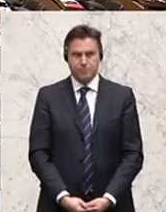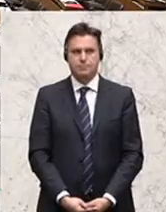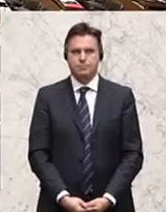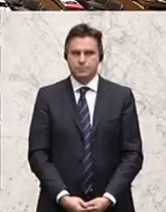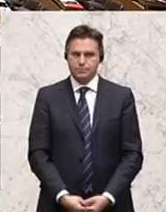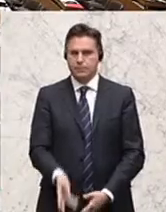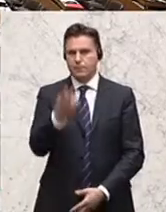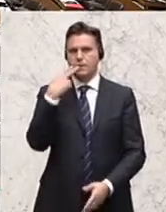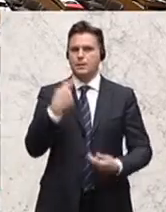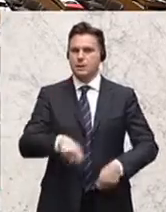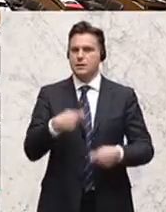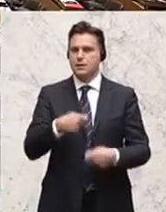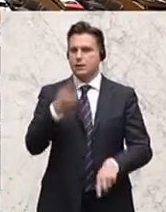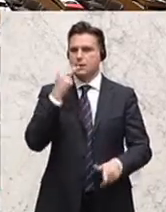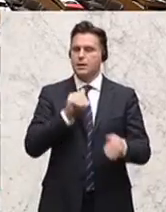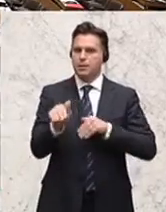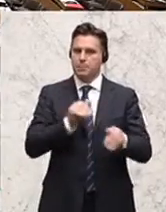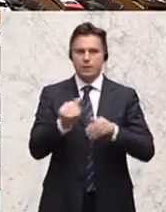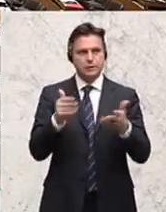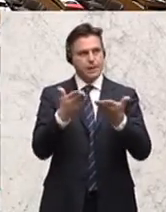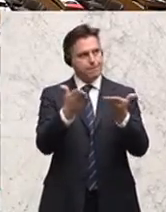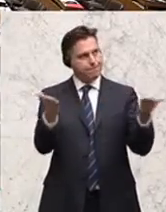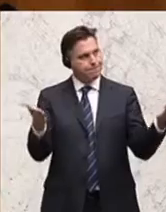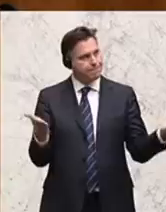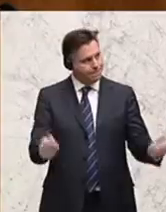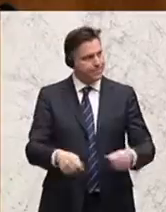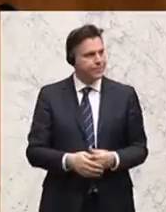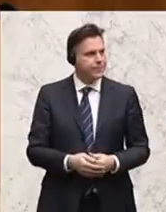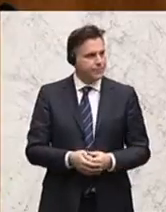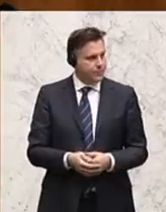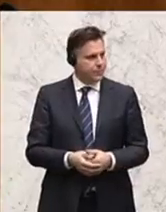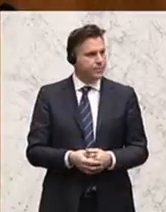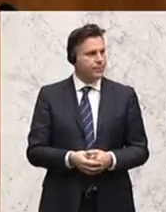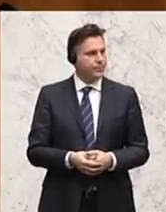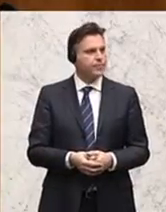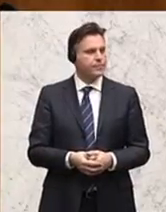Herr Präsident, Herr Minister, Ruhe ist aus.